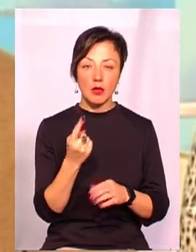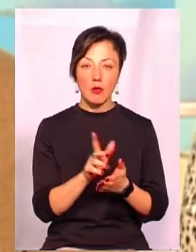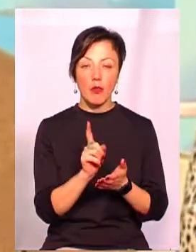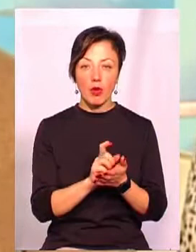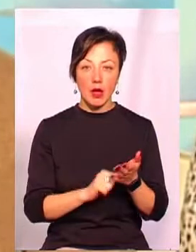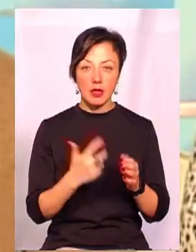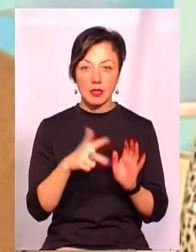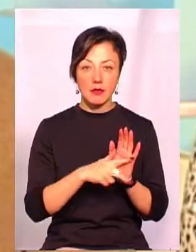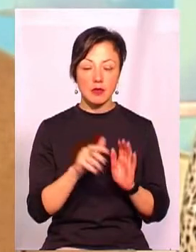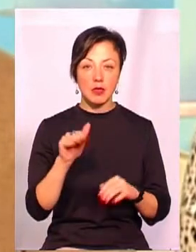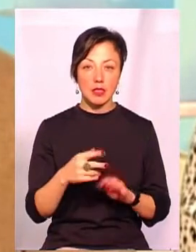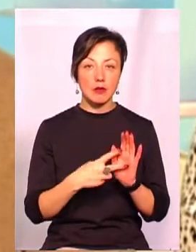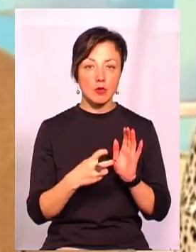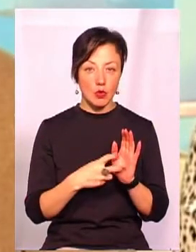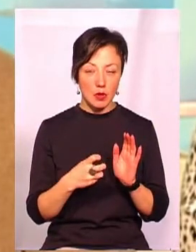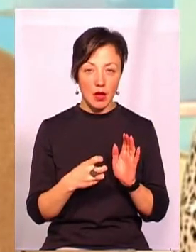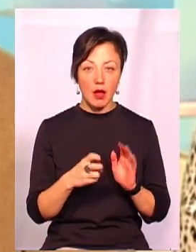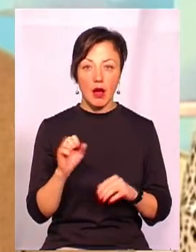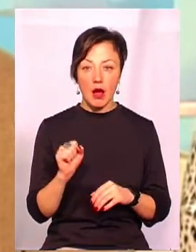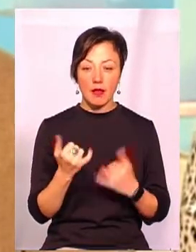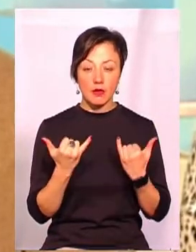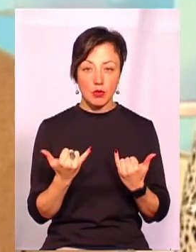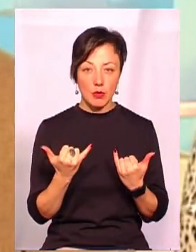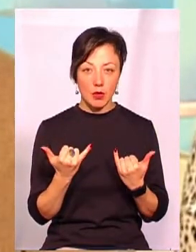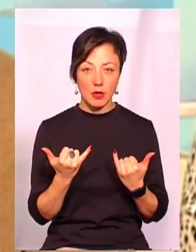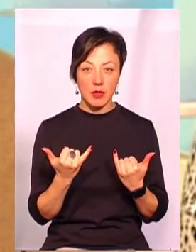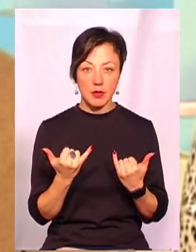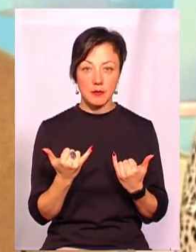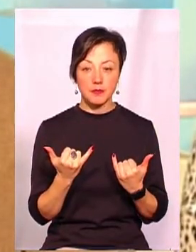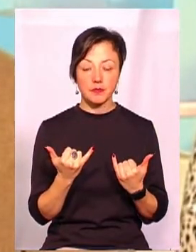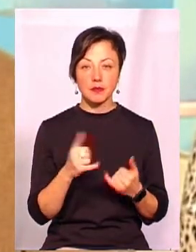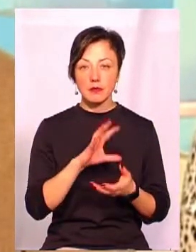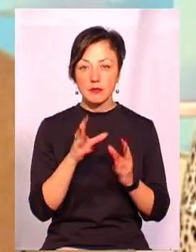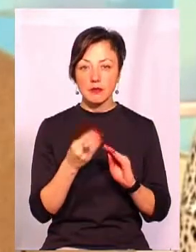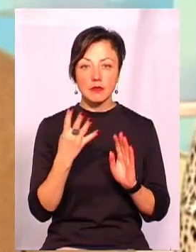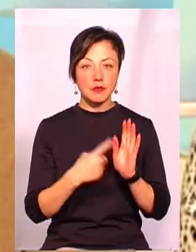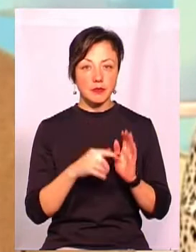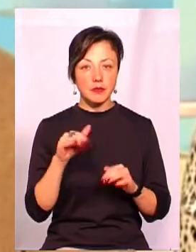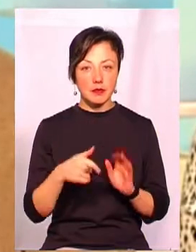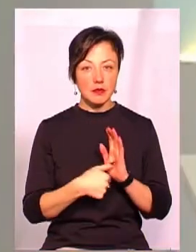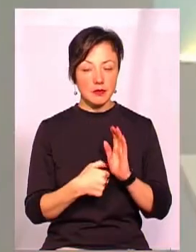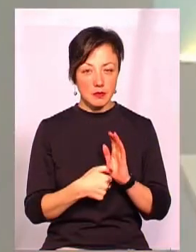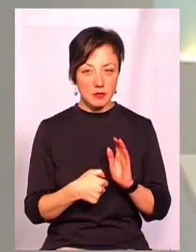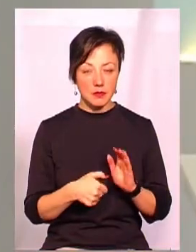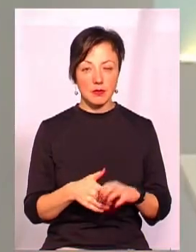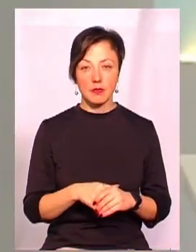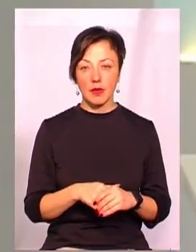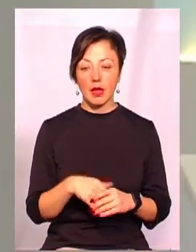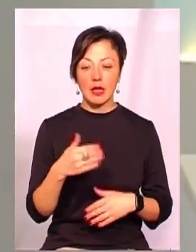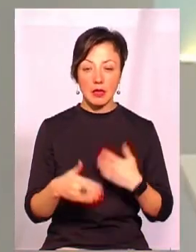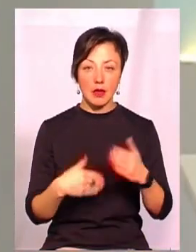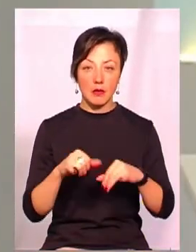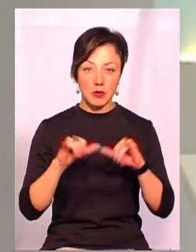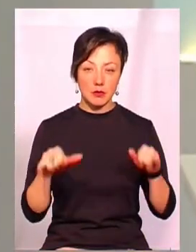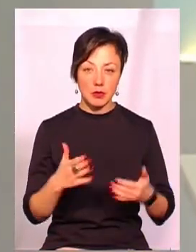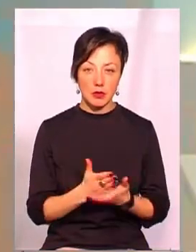була 38 700, а на сьогодні їх є 46 600. Тобто